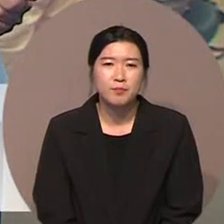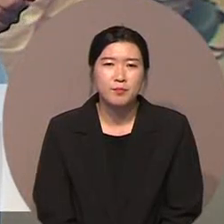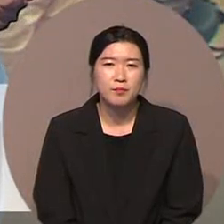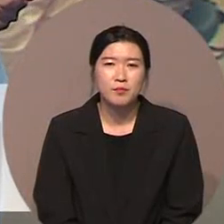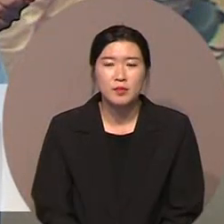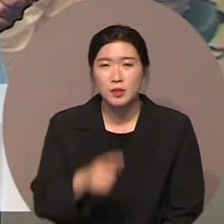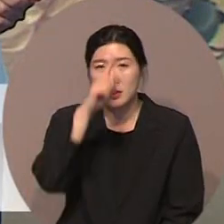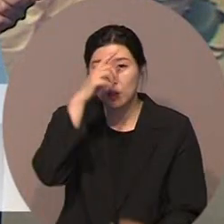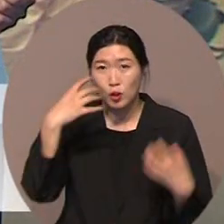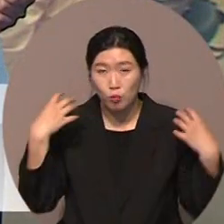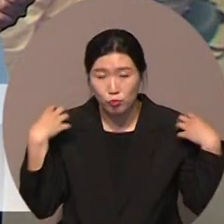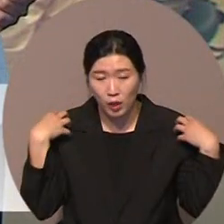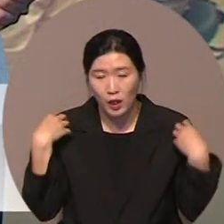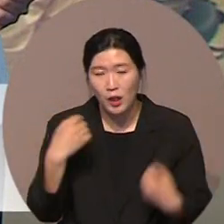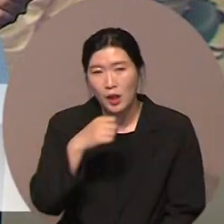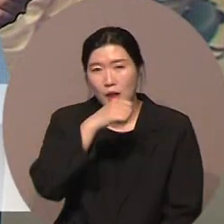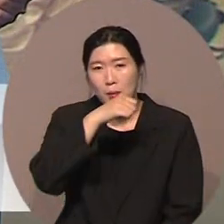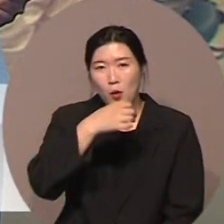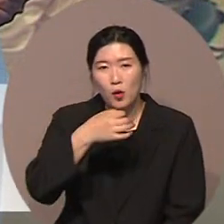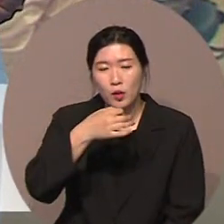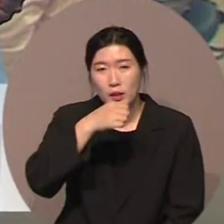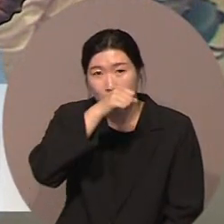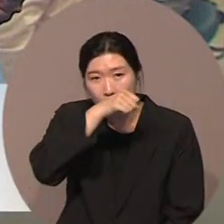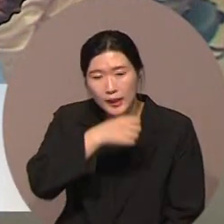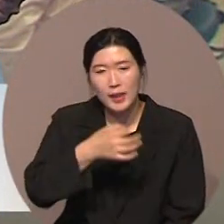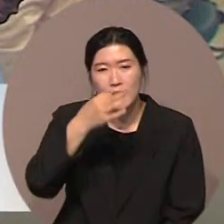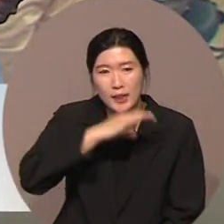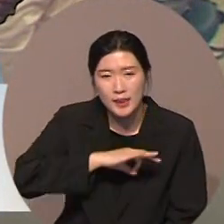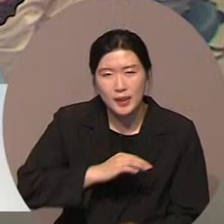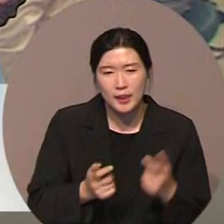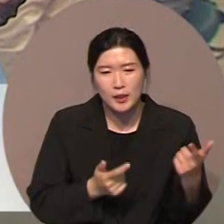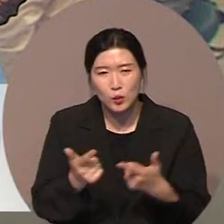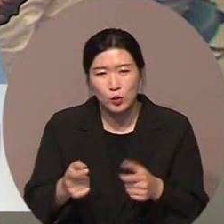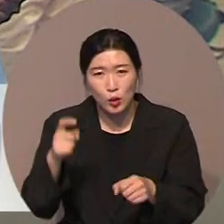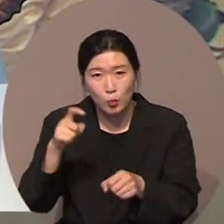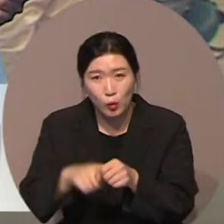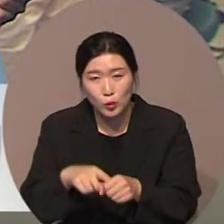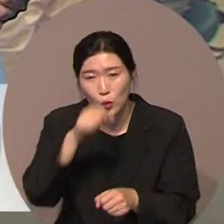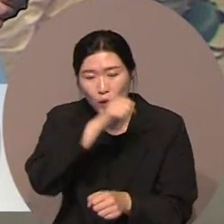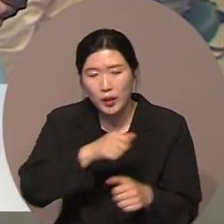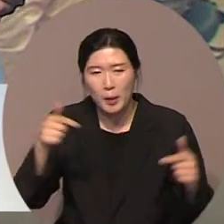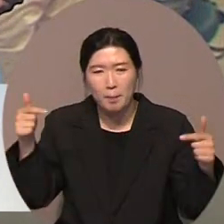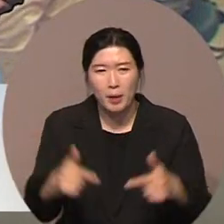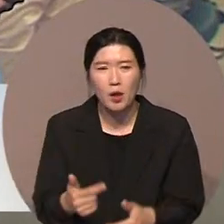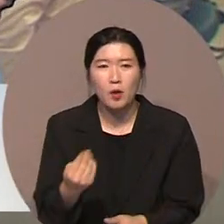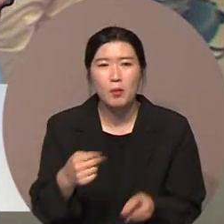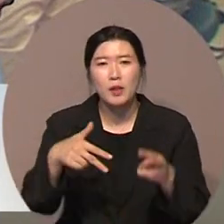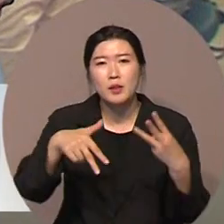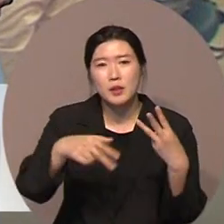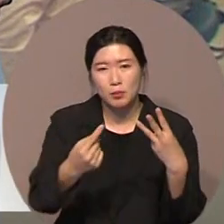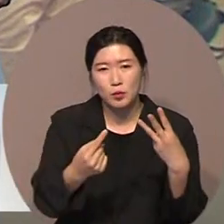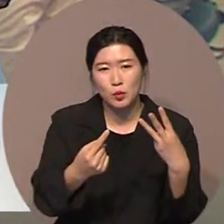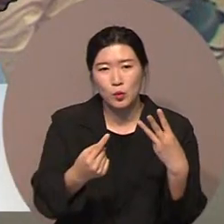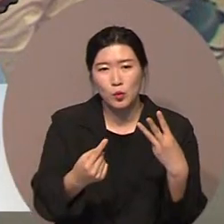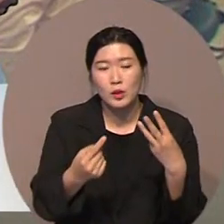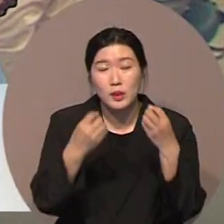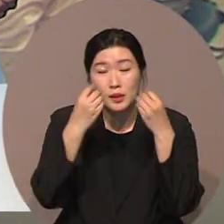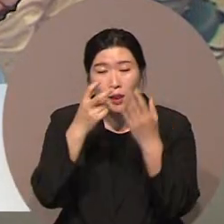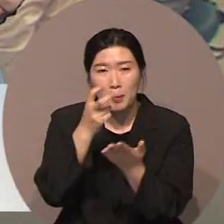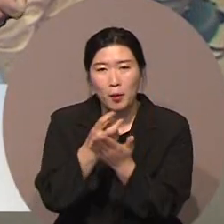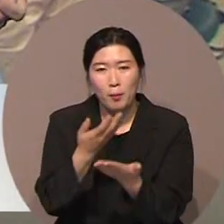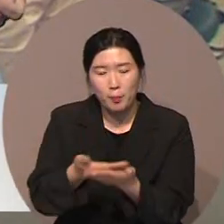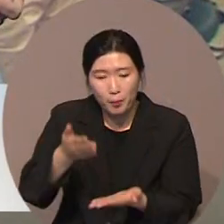정부가 비효율과 카르텔적 요소가 있다며 결국 3조 원 넘는 예산 삭감과 함께 R&D 제도 개선